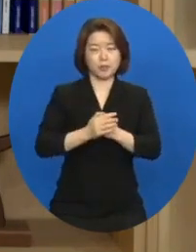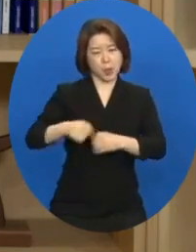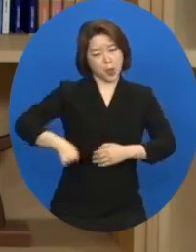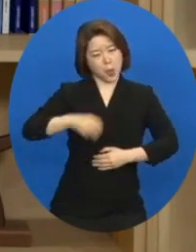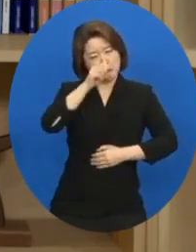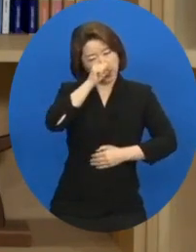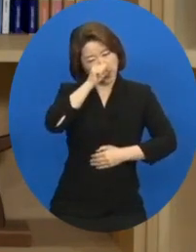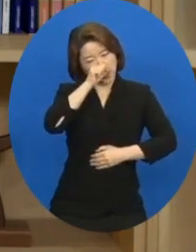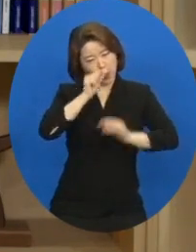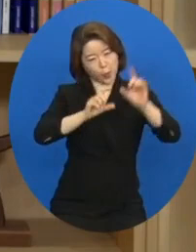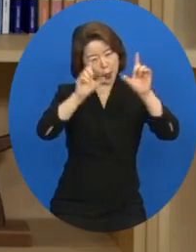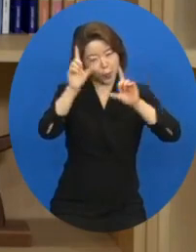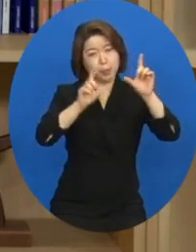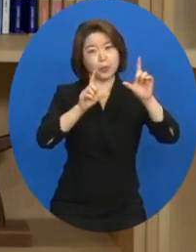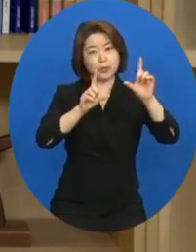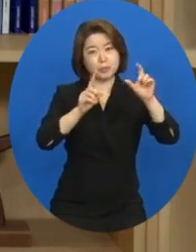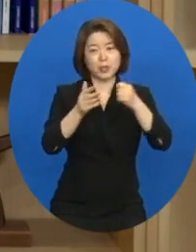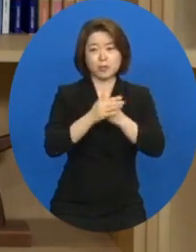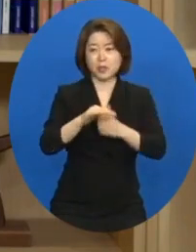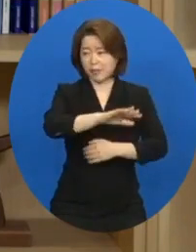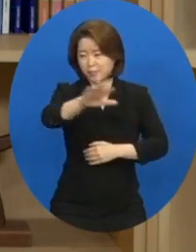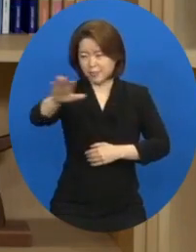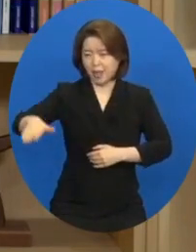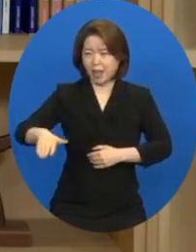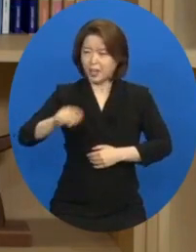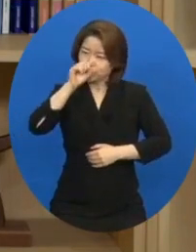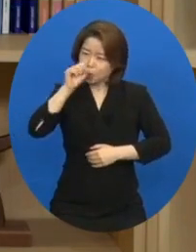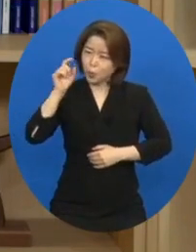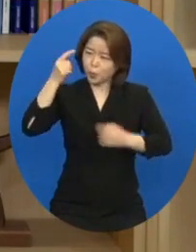저를 착한 목사로 생각하는 겁니다